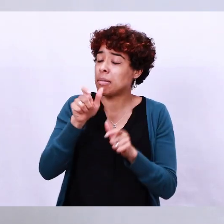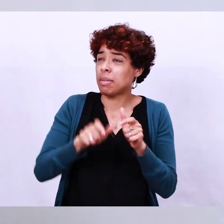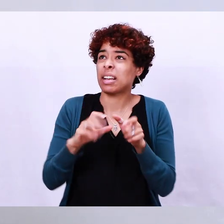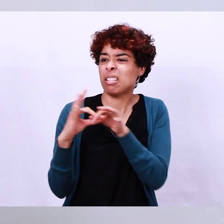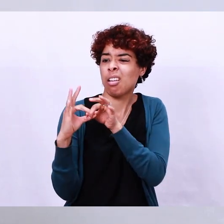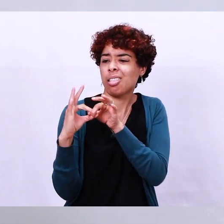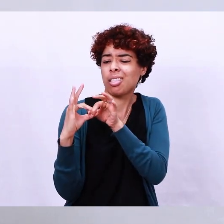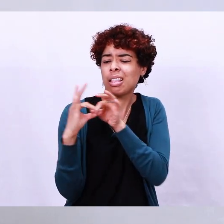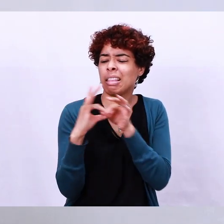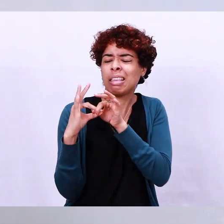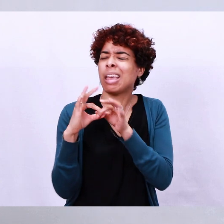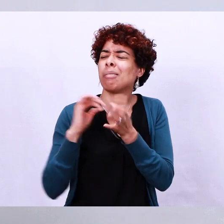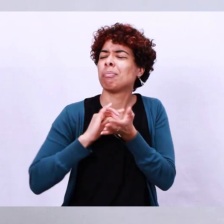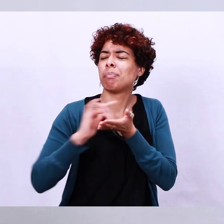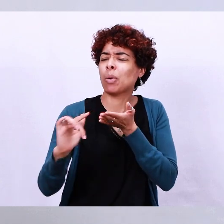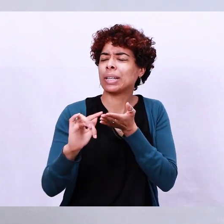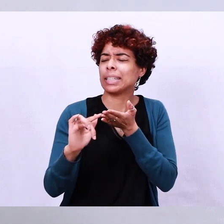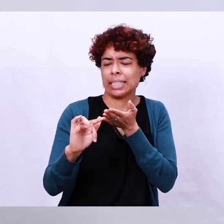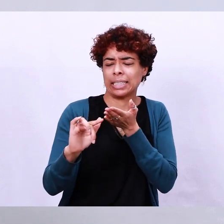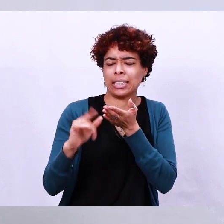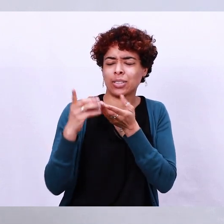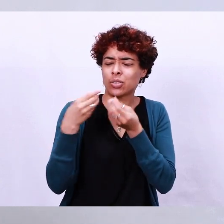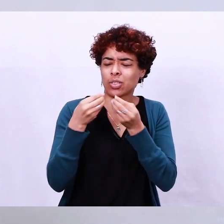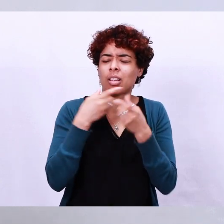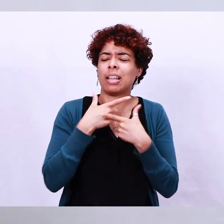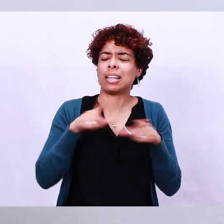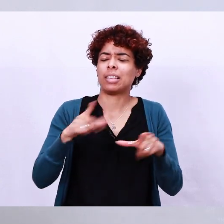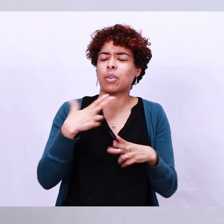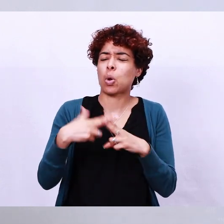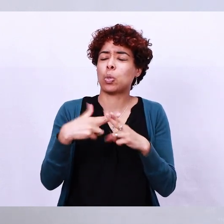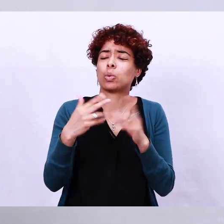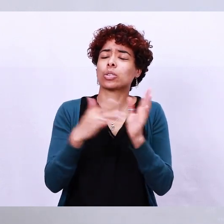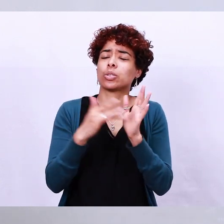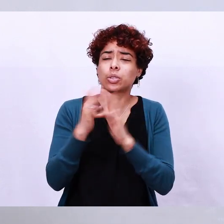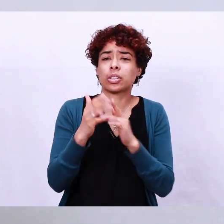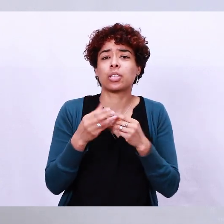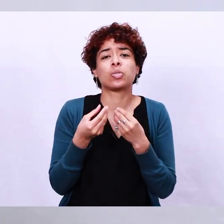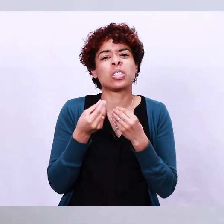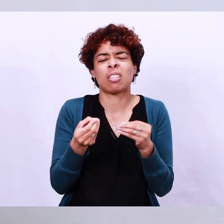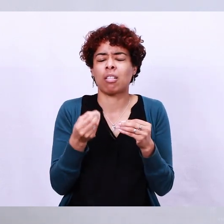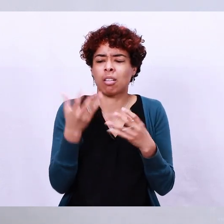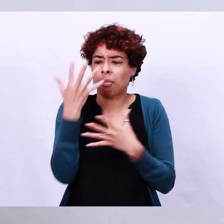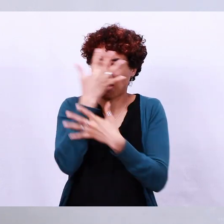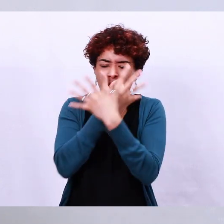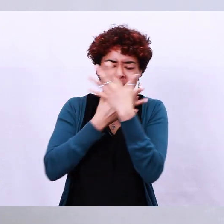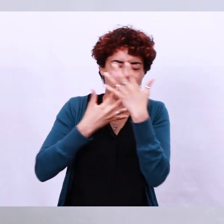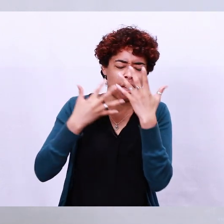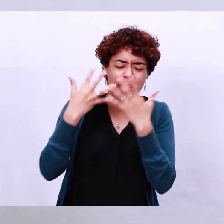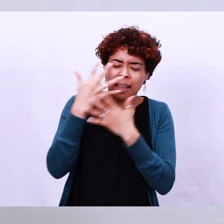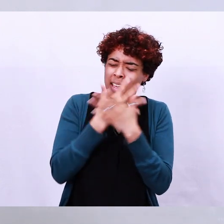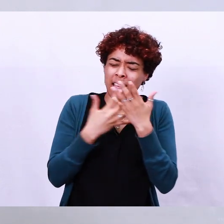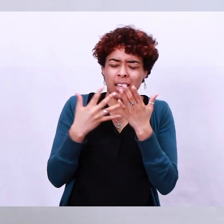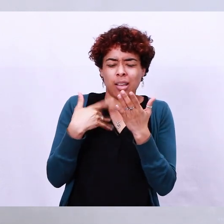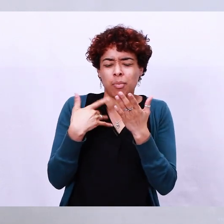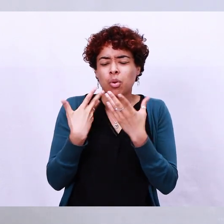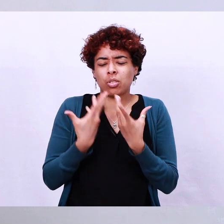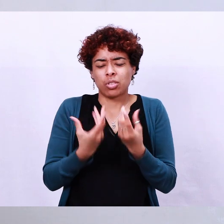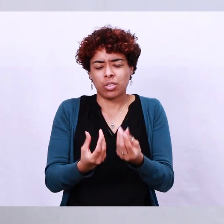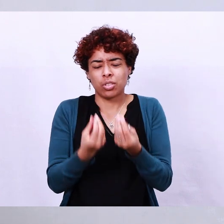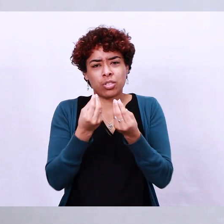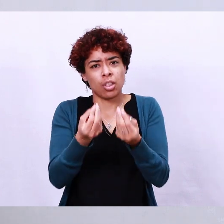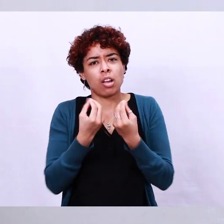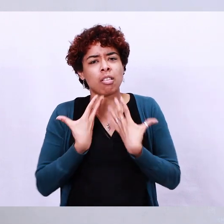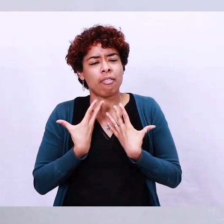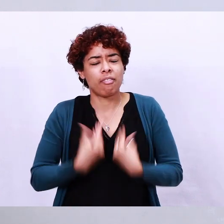par ces chaînes-là d'hypocrisie, pour qu'ils soient délivrés dans le nom de Jésus, que ce qui vient les polluer, Seigneur, de ce qui vient les affaiblir dans ce